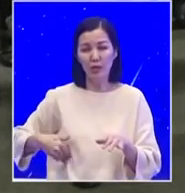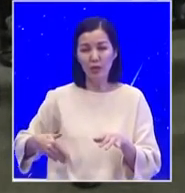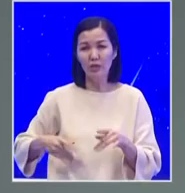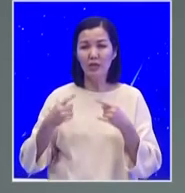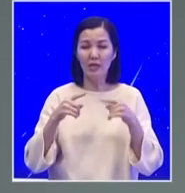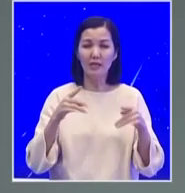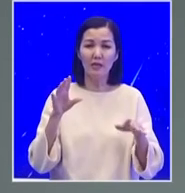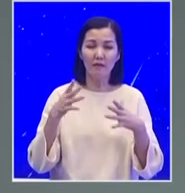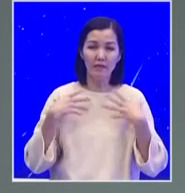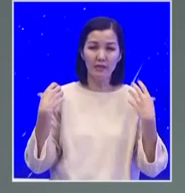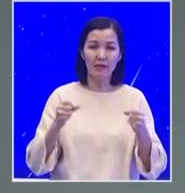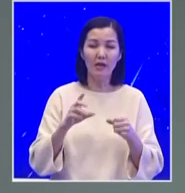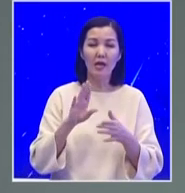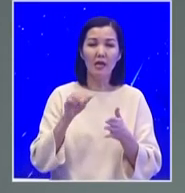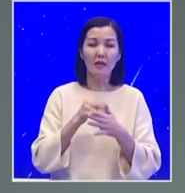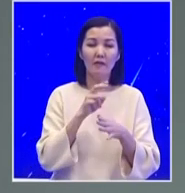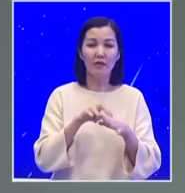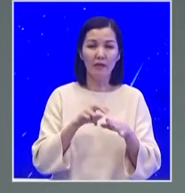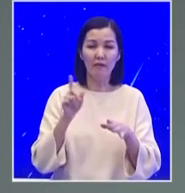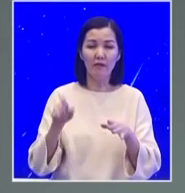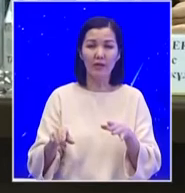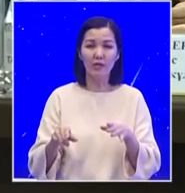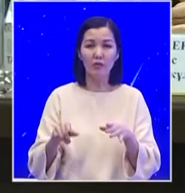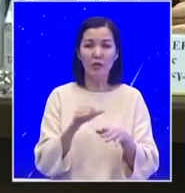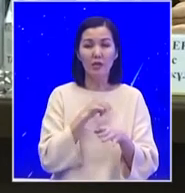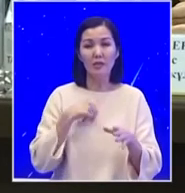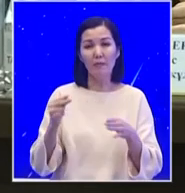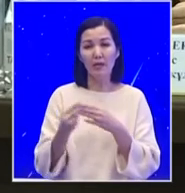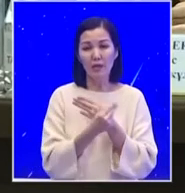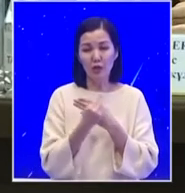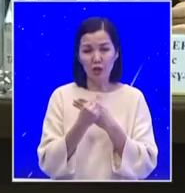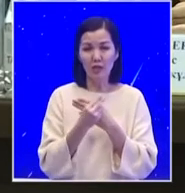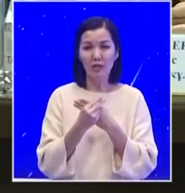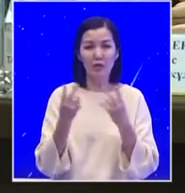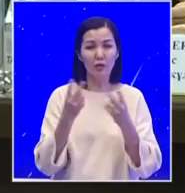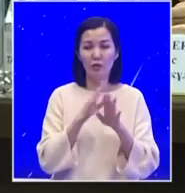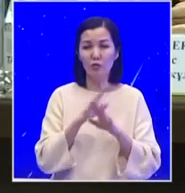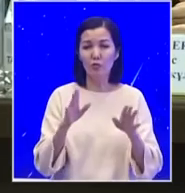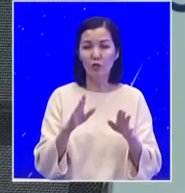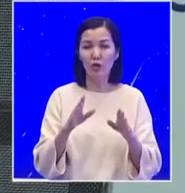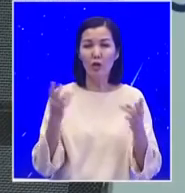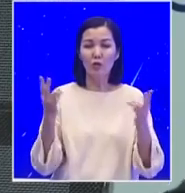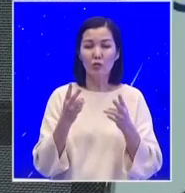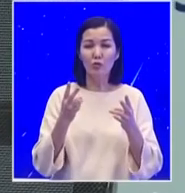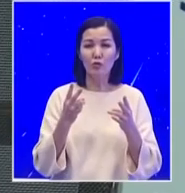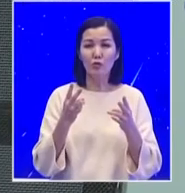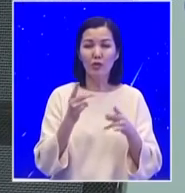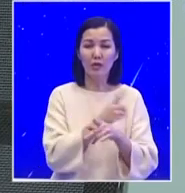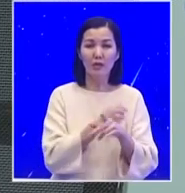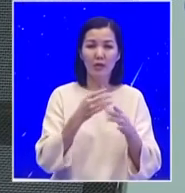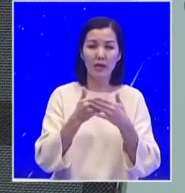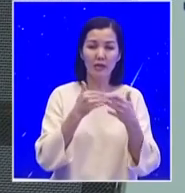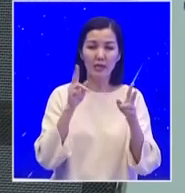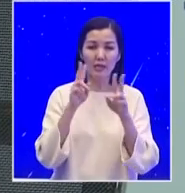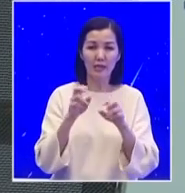Залогом выздоровления главный онколог области считает отнюдь не самолечение и посещение приверженцев нетрадиционной медицины, а проведение скрининга